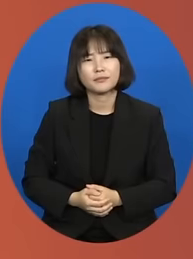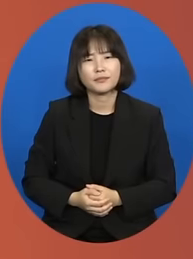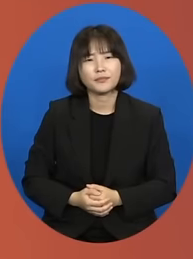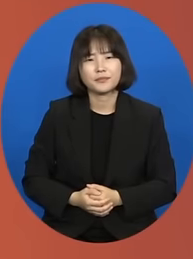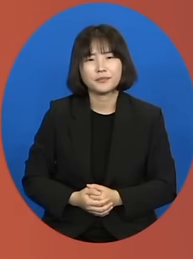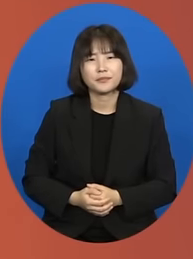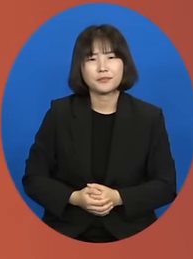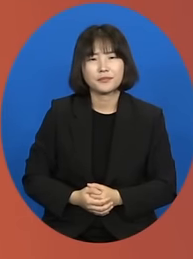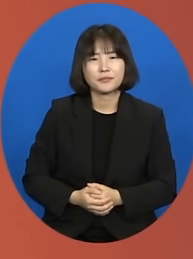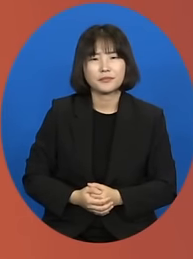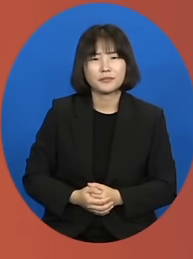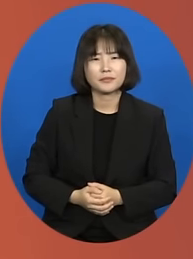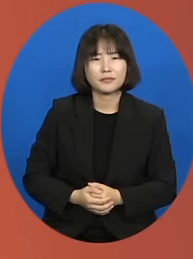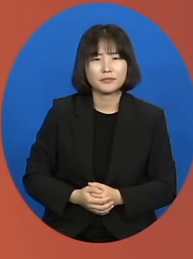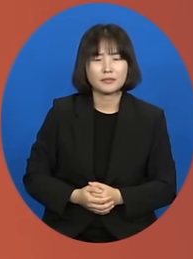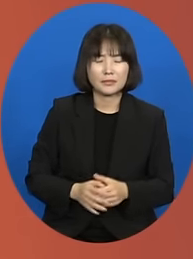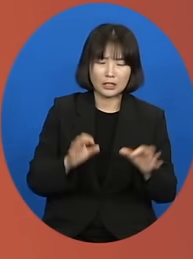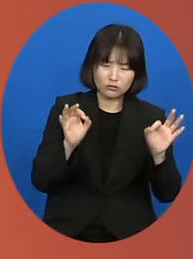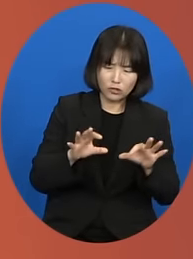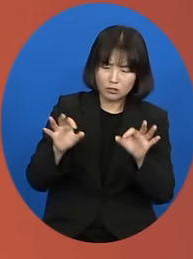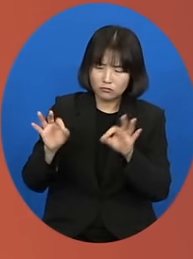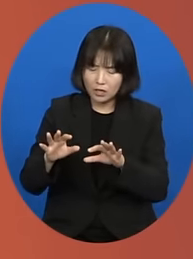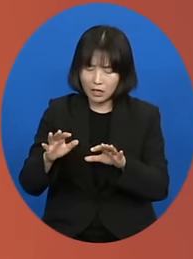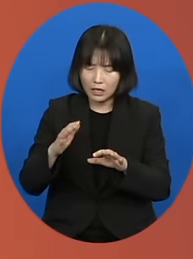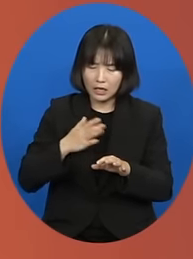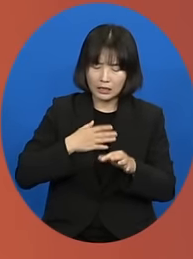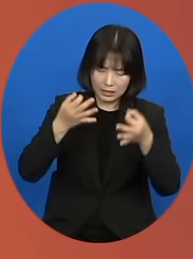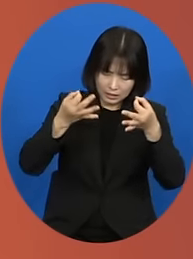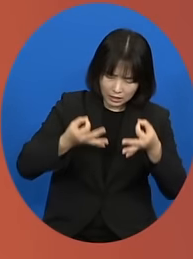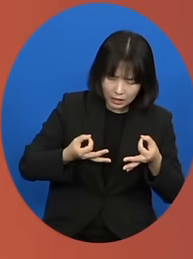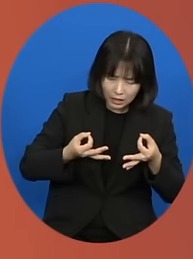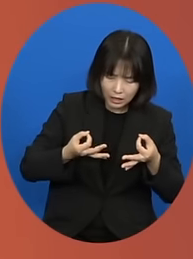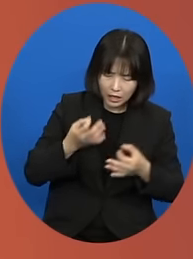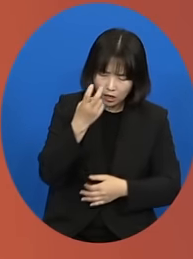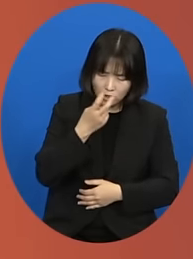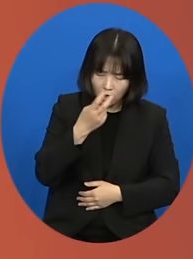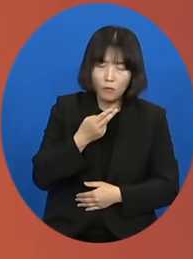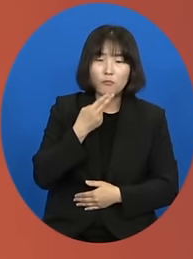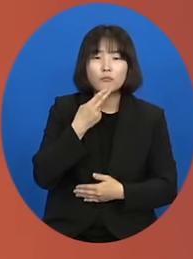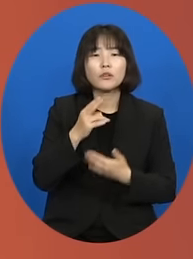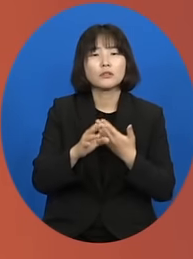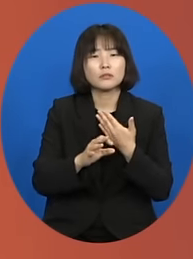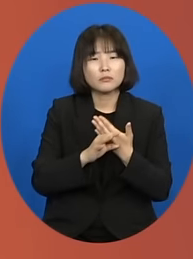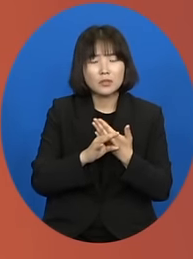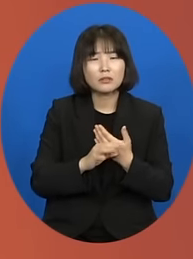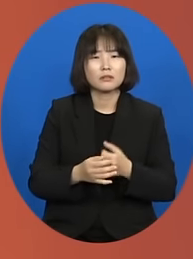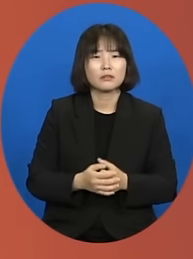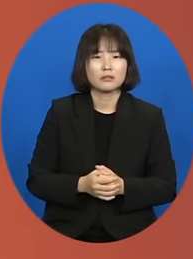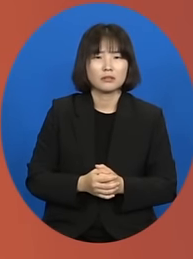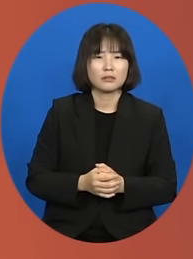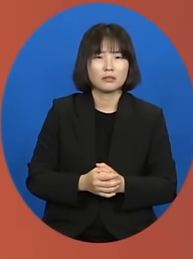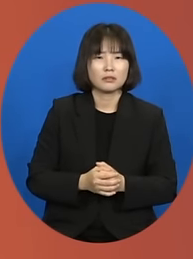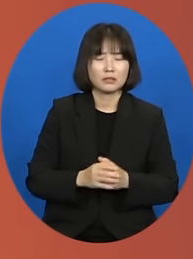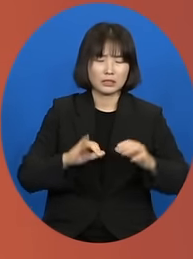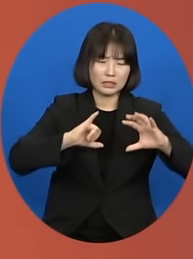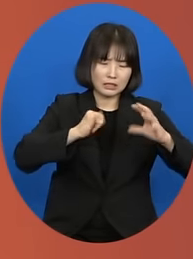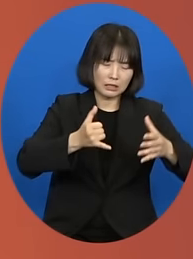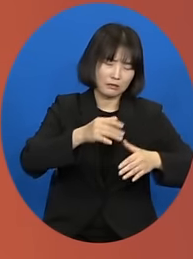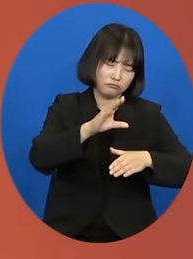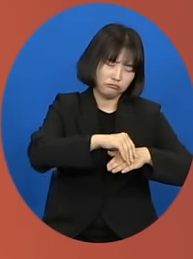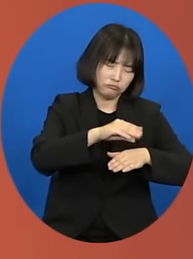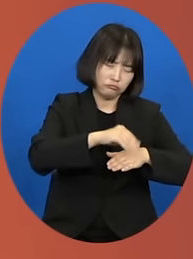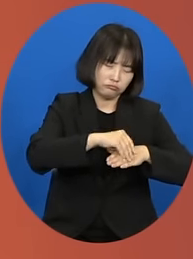매 순간순간 내 자신을 점검하지 않으면 이 세파의 흐름대로 따라 흘러가게